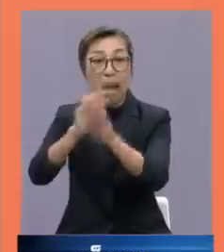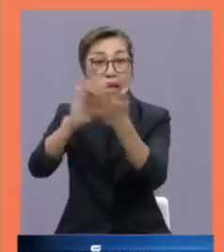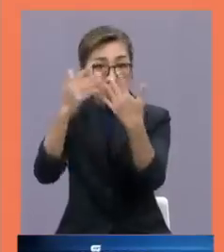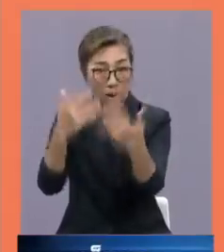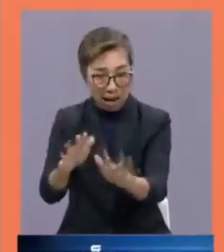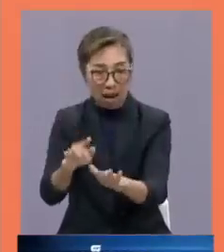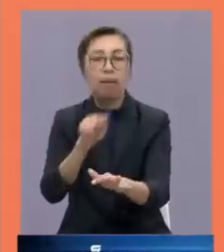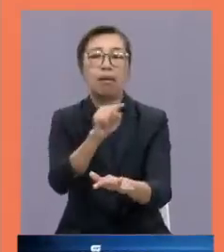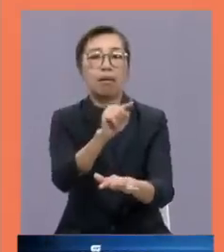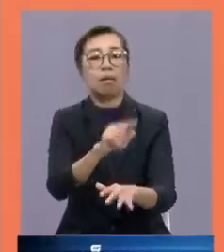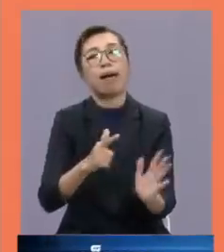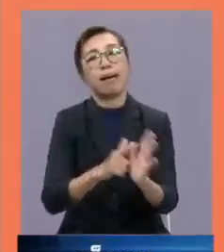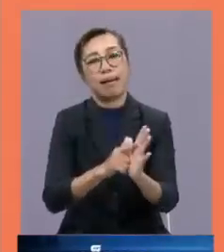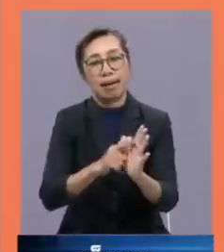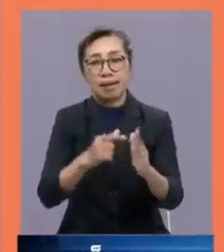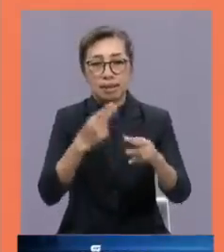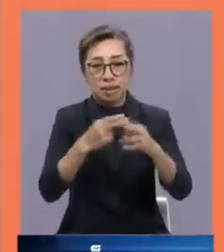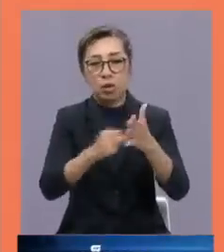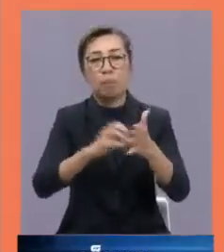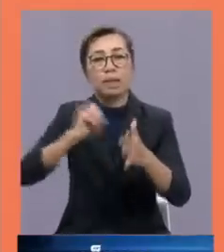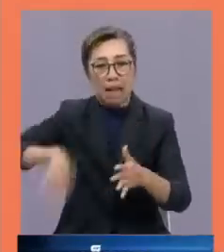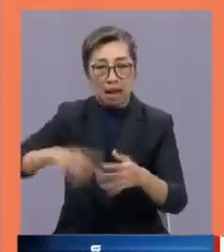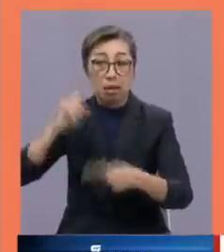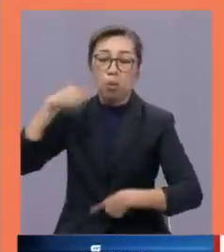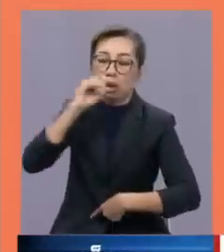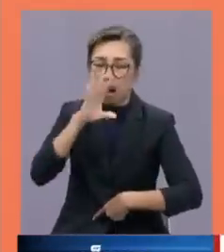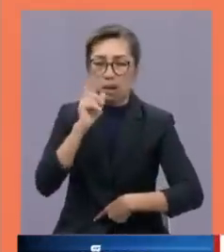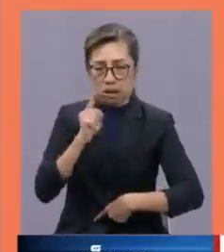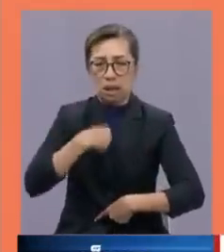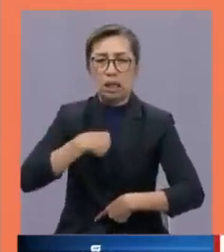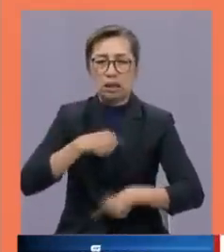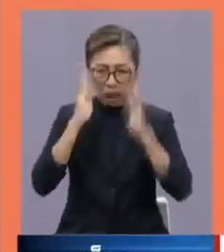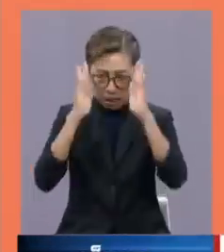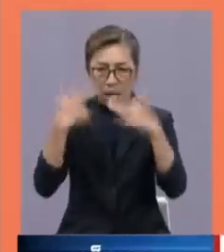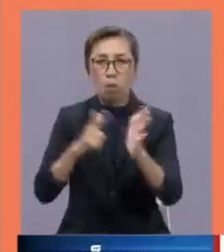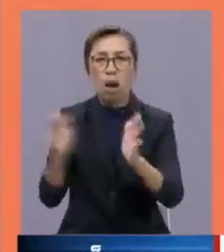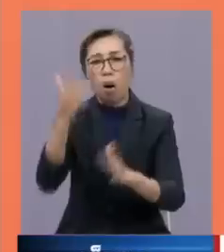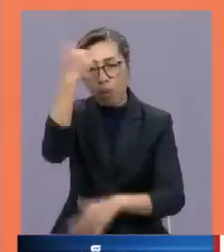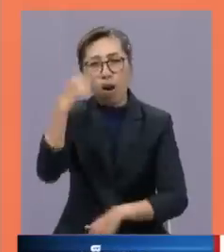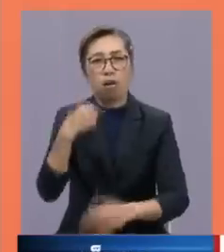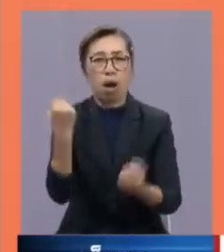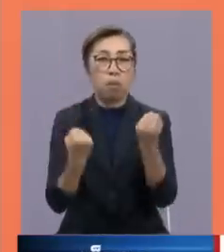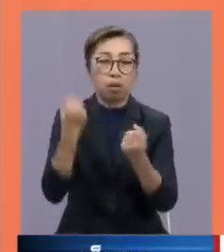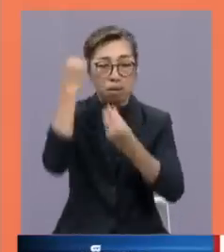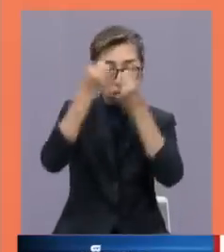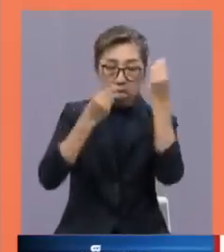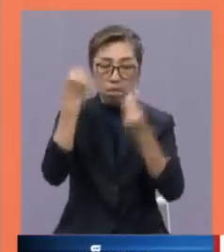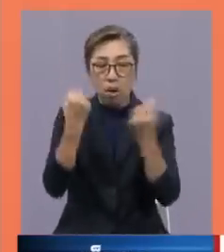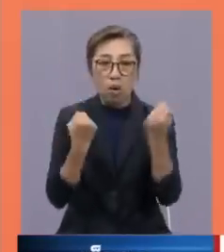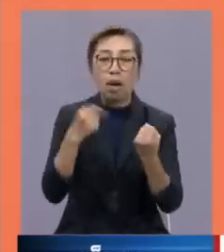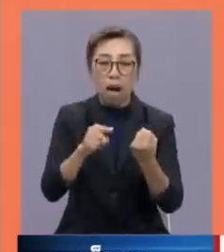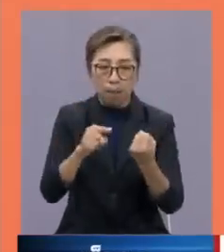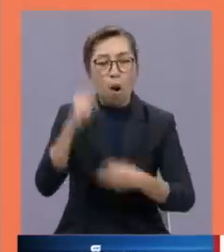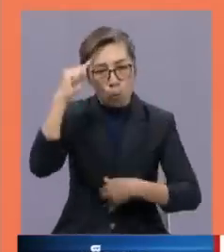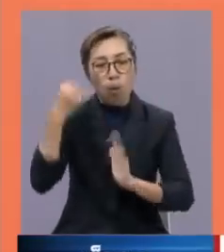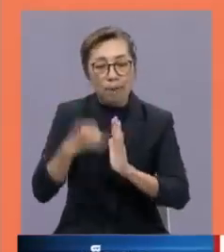าความตั้งใจจริงๆก็คือจะลาออกนั่นแหละตามที่แถลงเอาไว้เนี่ยนะครับจากกรณีเรื่องของเหตุการณ์เมาแล้วขับที่เกิดขึ้นแต่ว่าพย